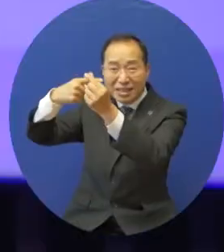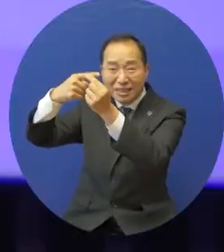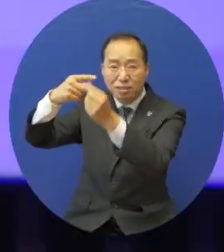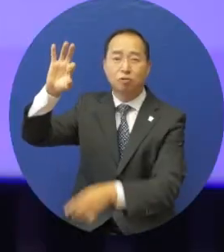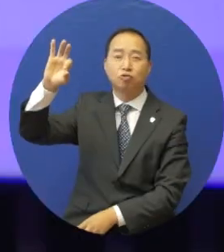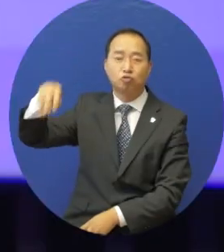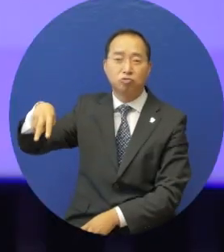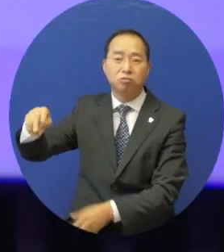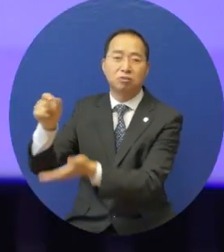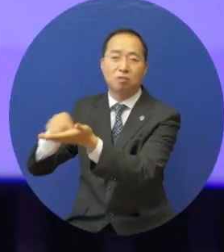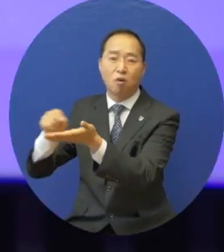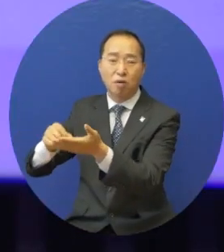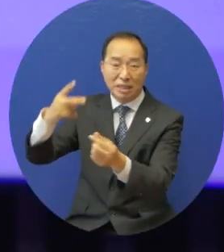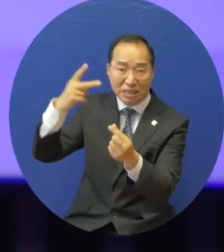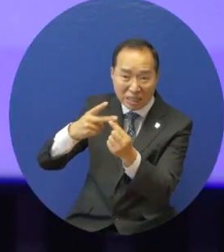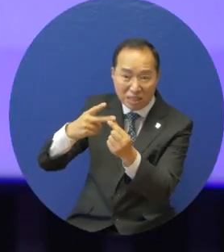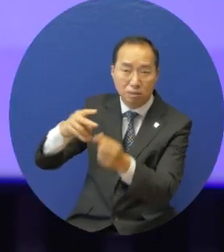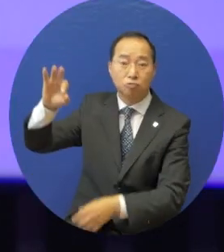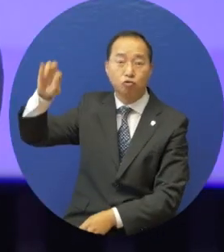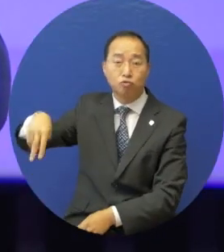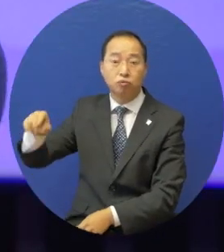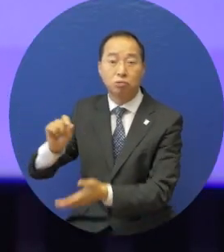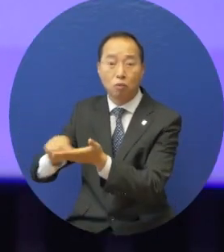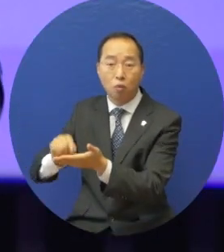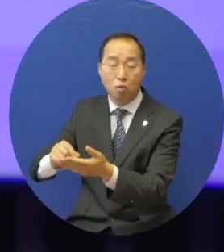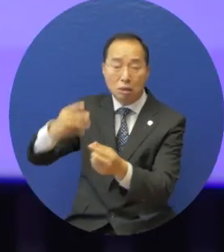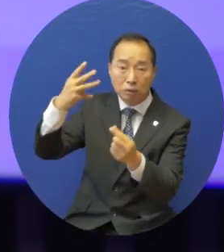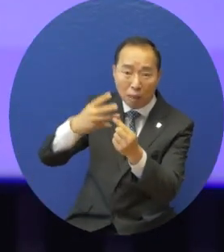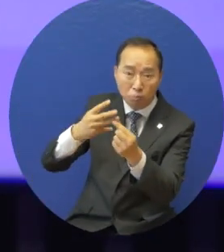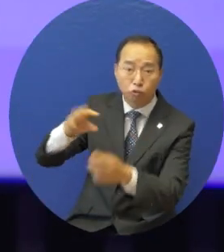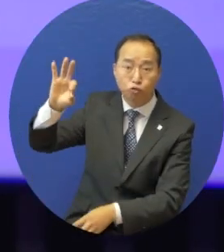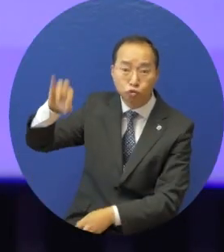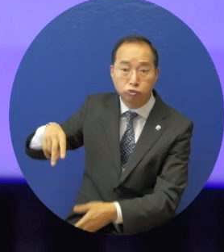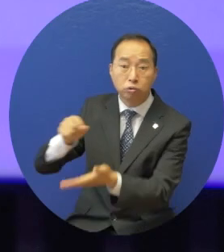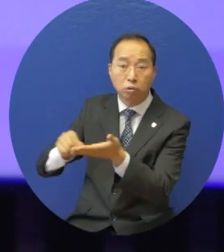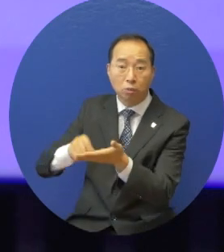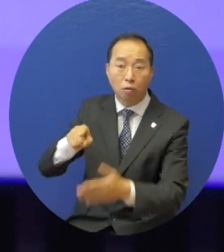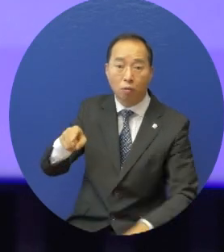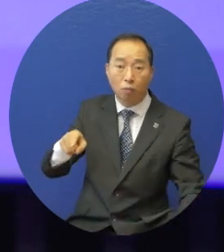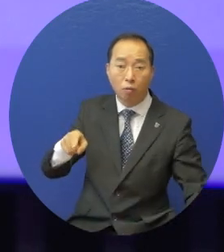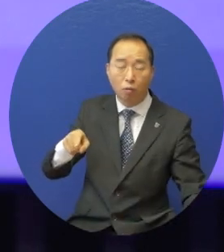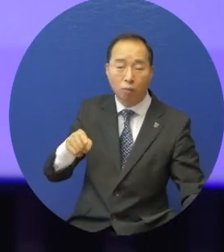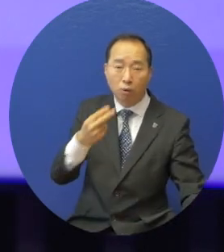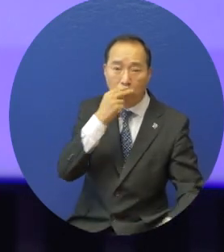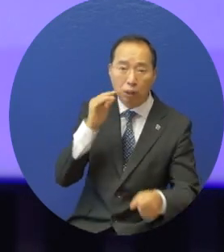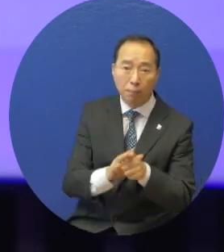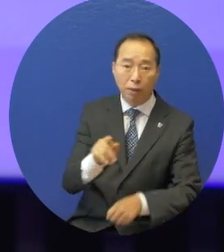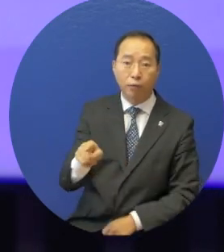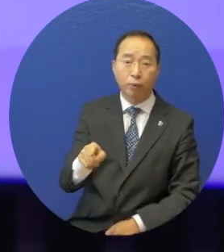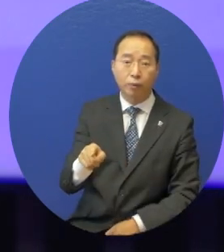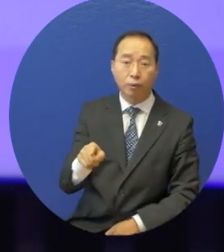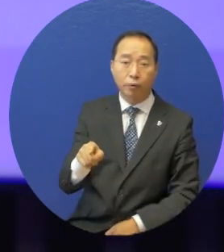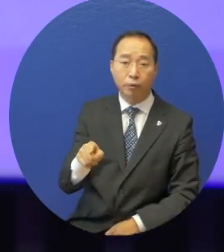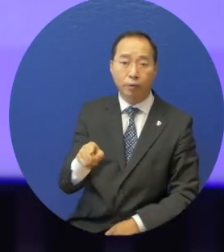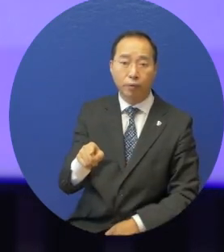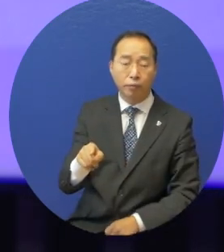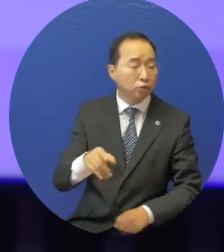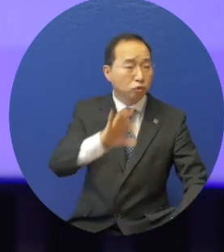나중에 2등도 유광억이 쓴 거고 3등도 유광억이 쓴 답지였어요. 기가 막히죠.